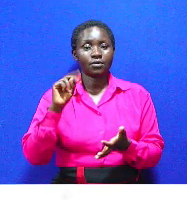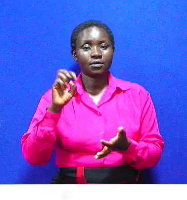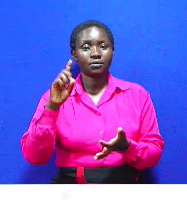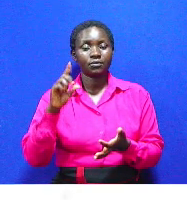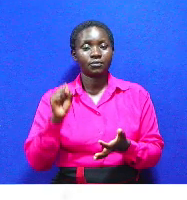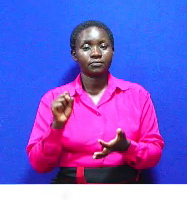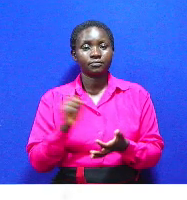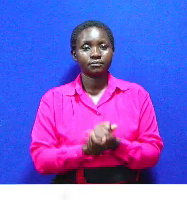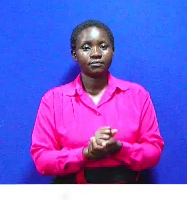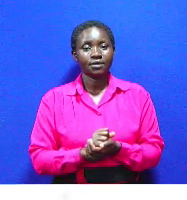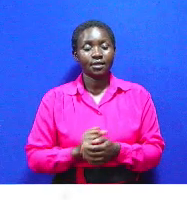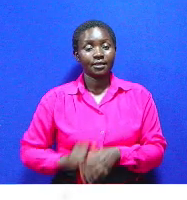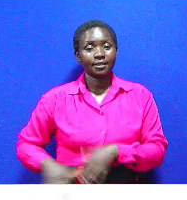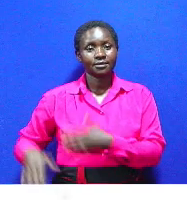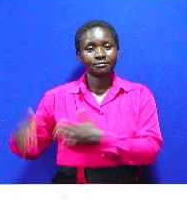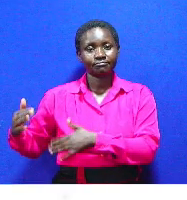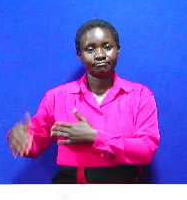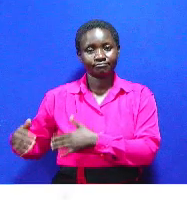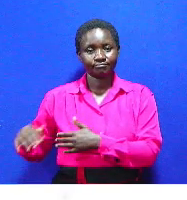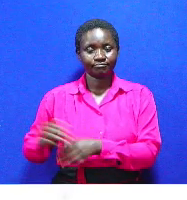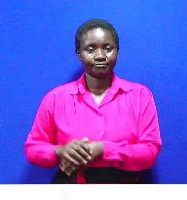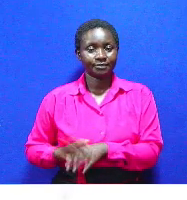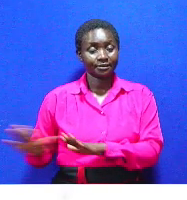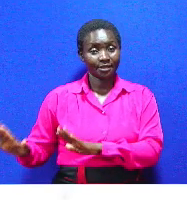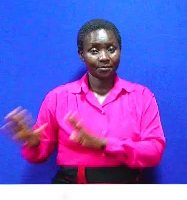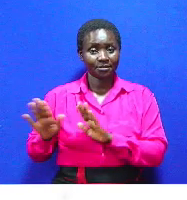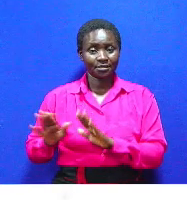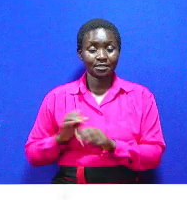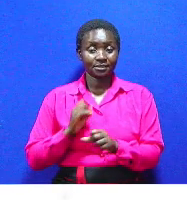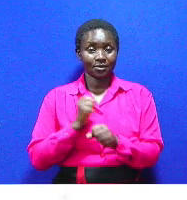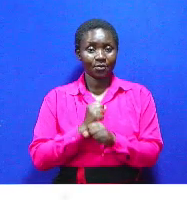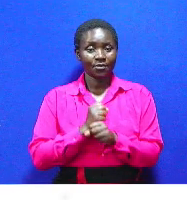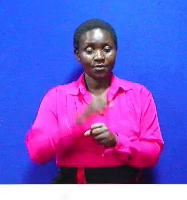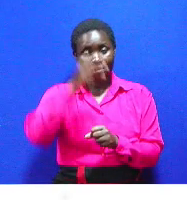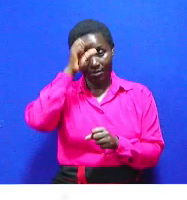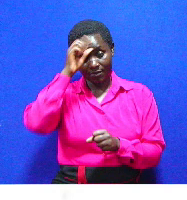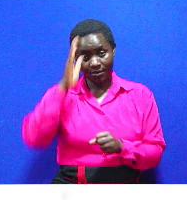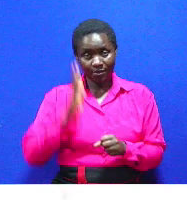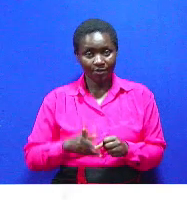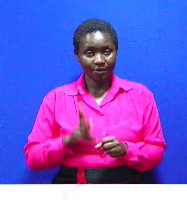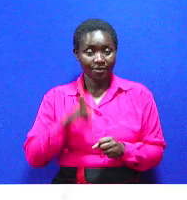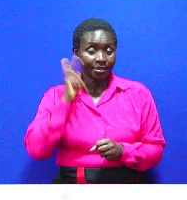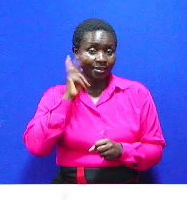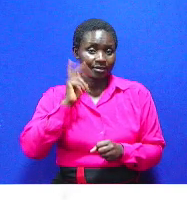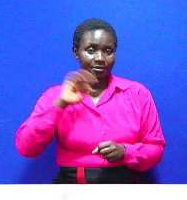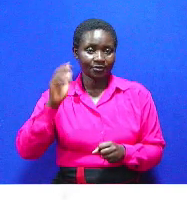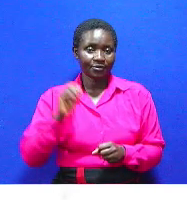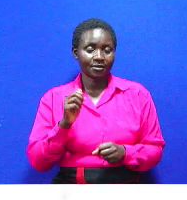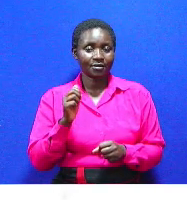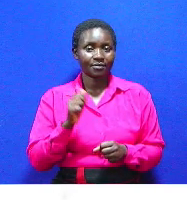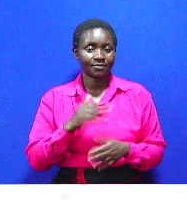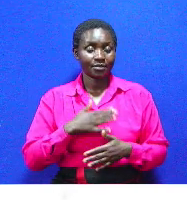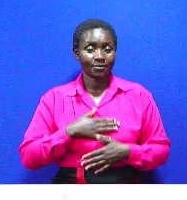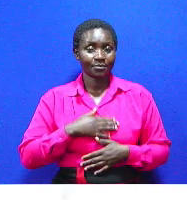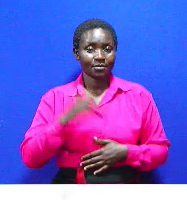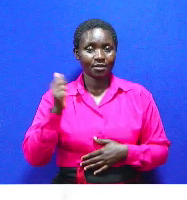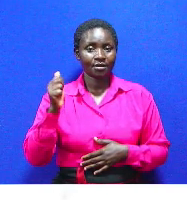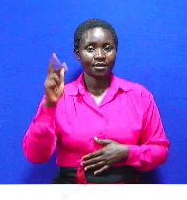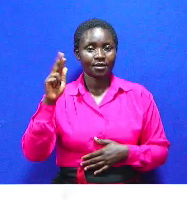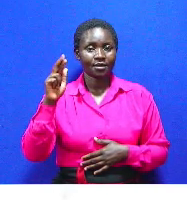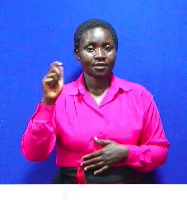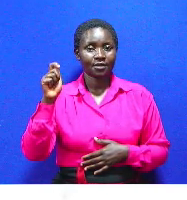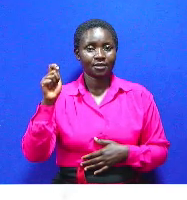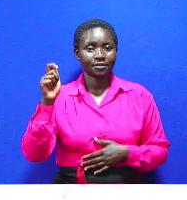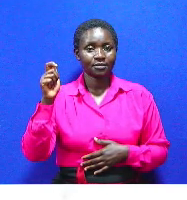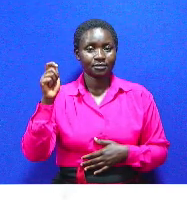okwebeka ensemo na baigo gotiga kukora emirimo n'umu governor wa county ya Kisii Paul Simba Arati. Okwa na